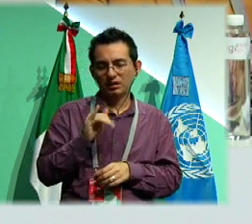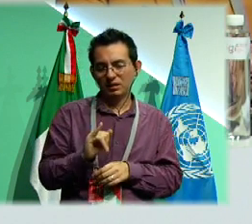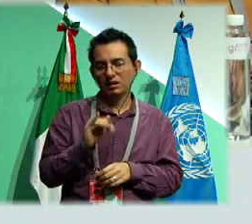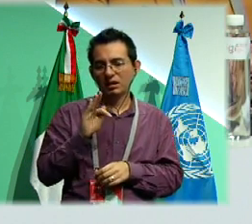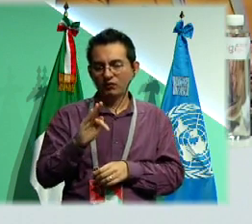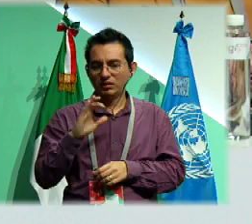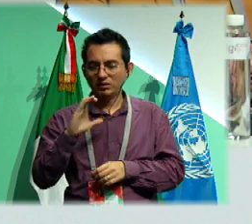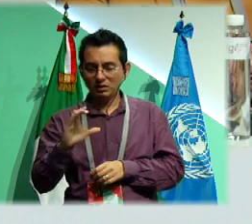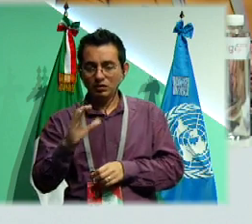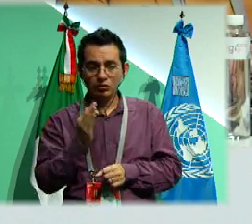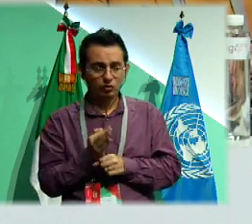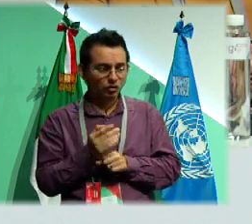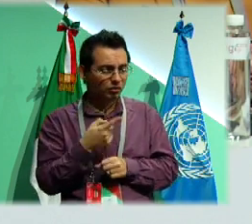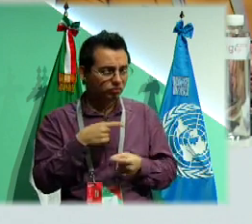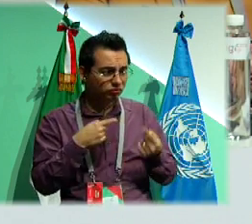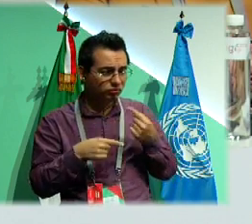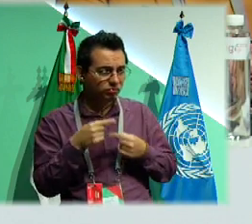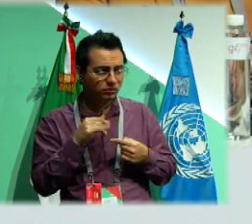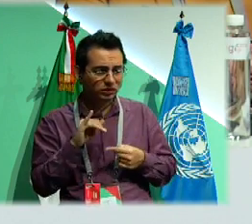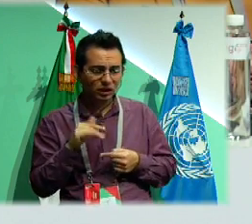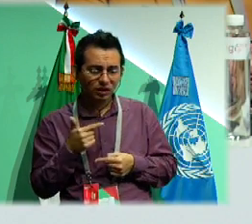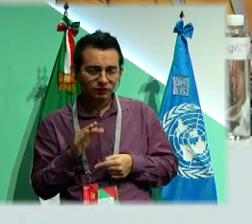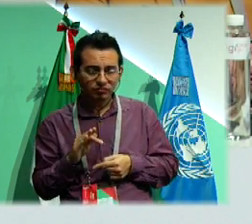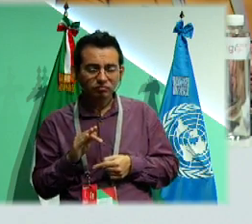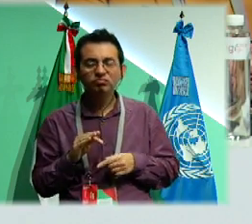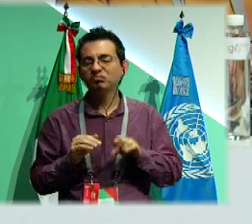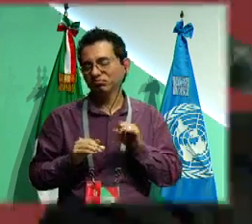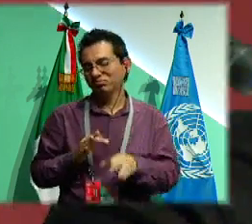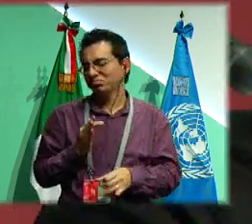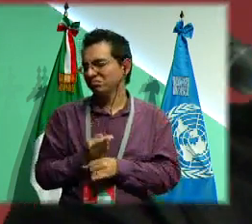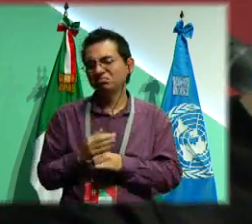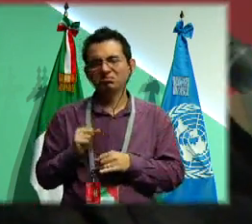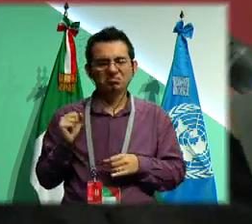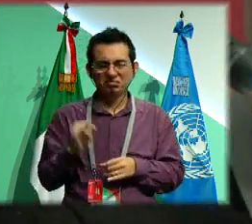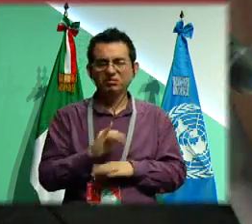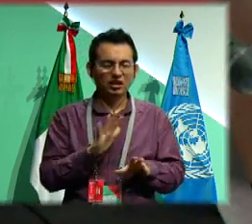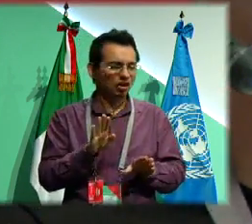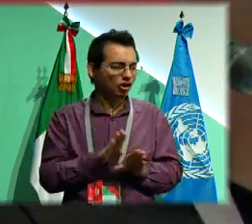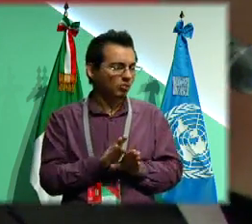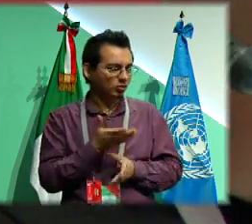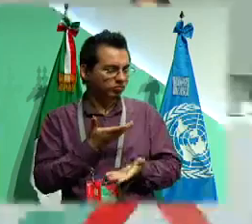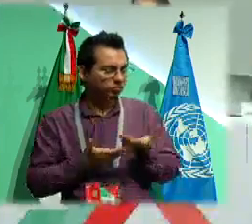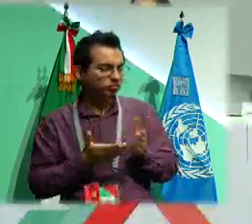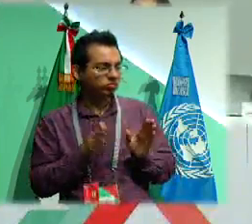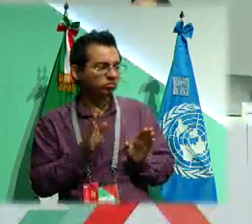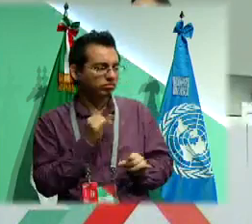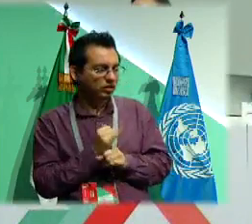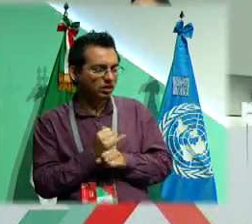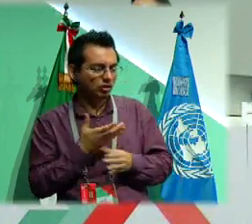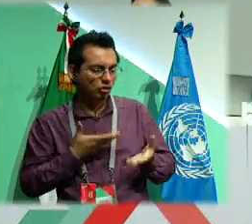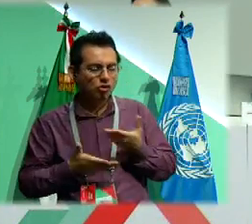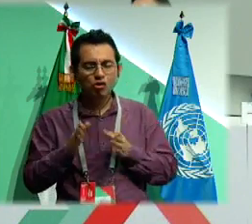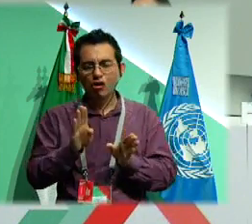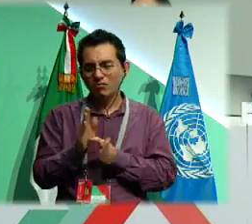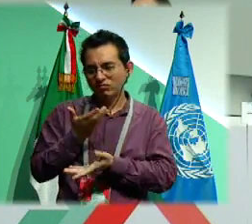coalition dynamique sur les accords commerciaux et Internet. Ça pourrait également être un pas réalisé.